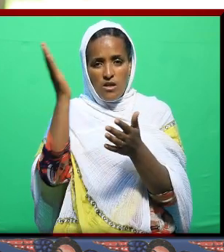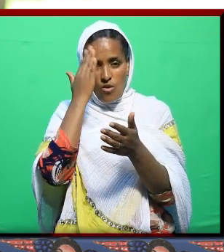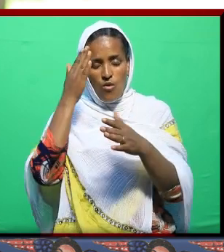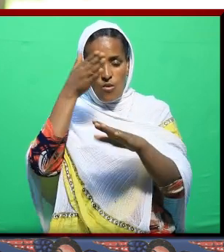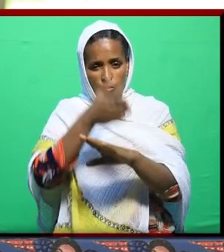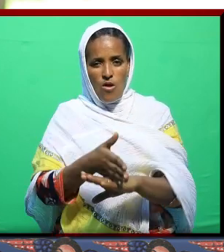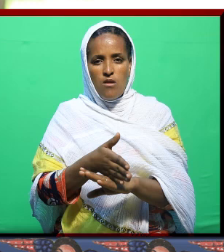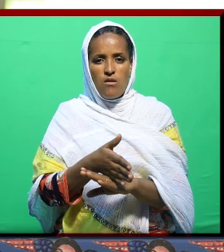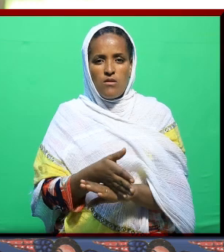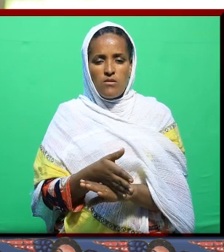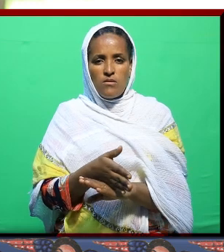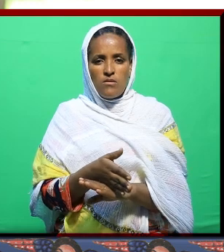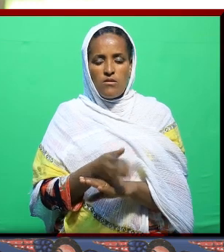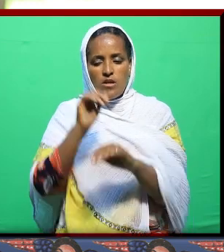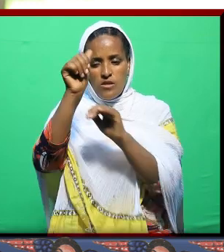የልቦናችን ንጽህና ከታወቀ በኋላ